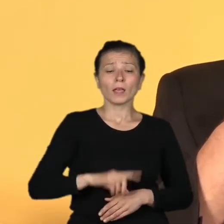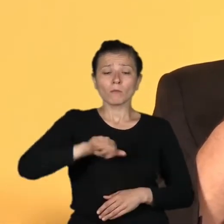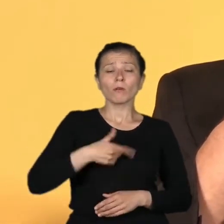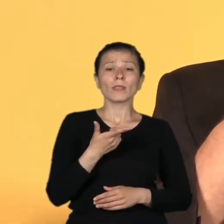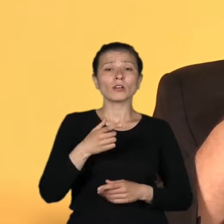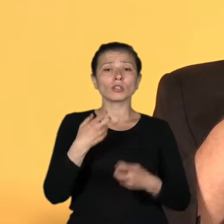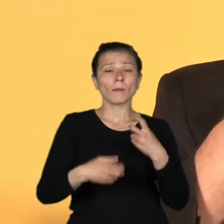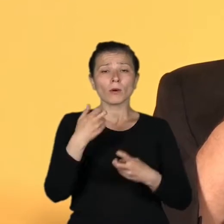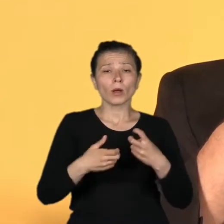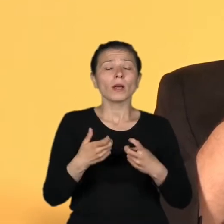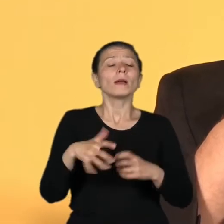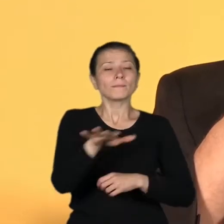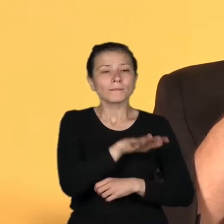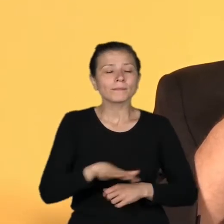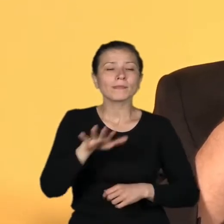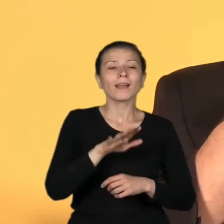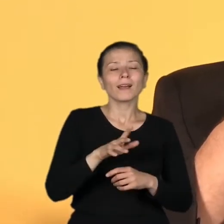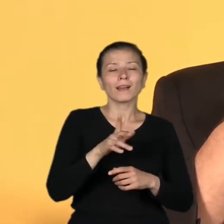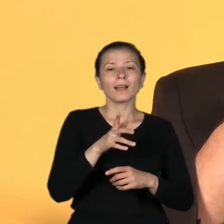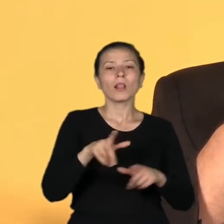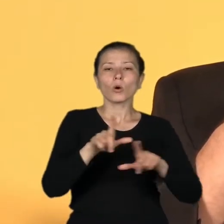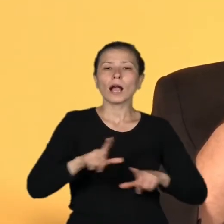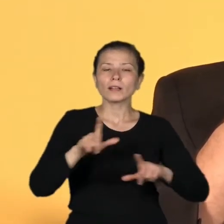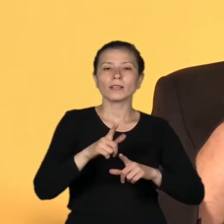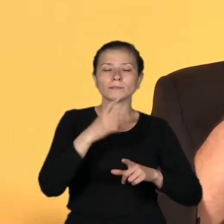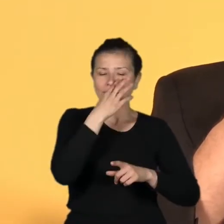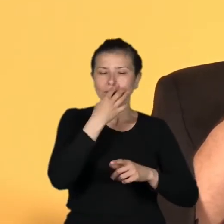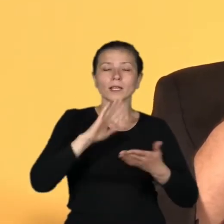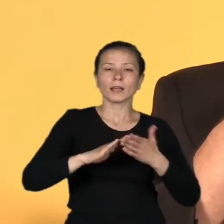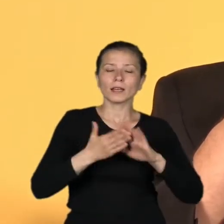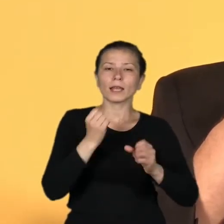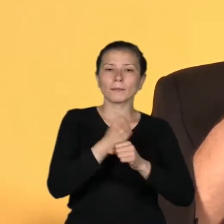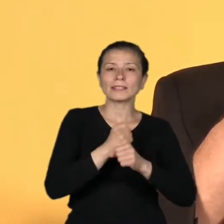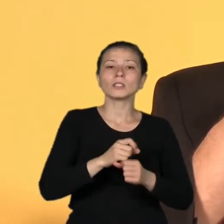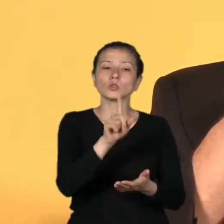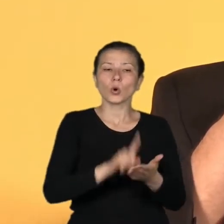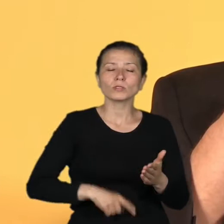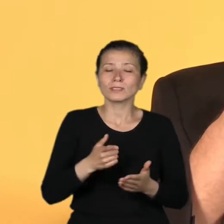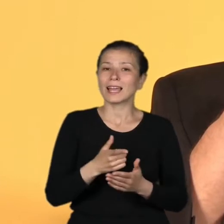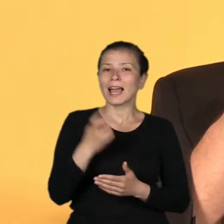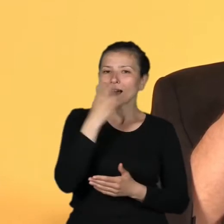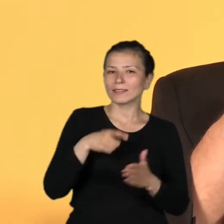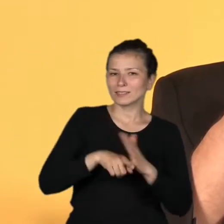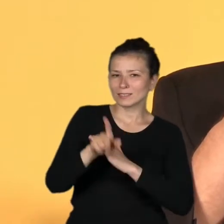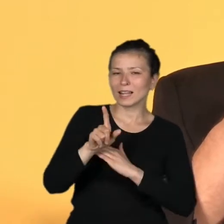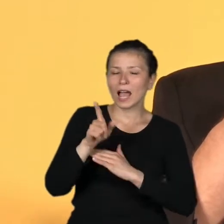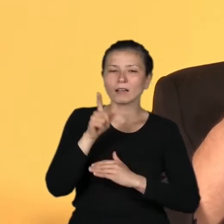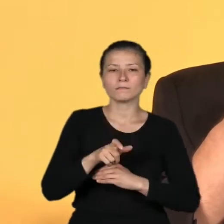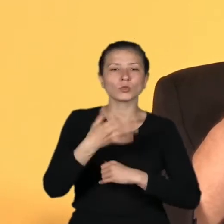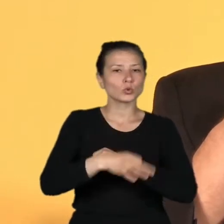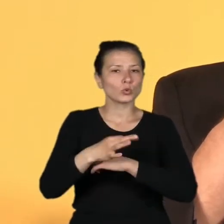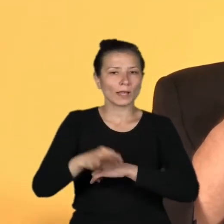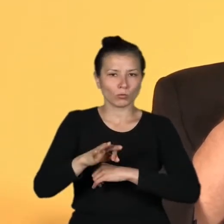są atrakcyjne dla absolwentów wyższych uczelni. Nie dla wszystkich, proszę Państwa. I tu następuje ten